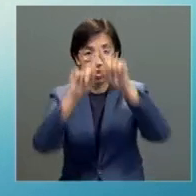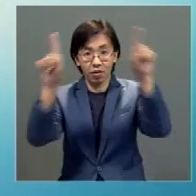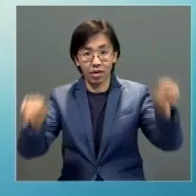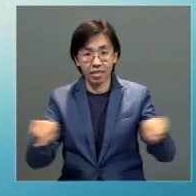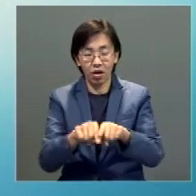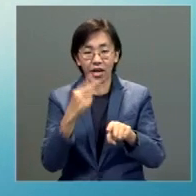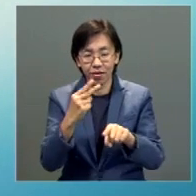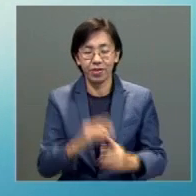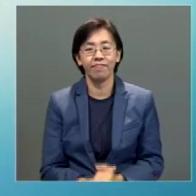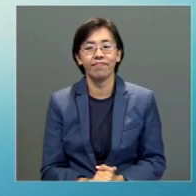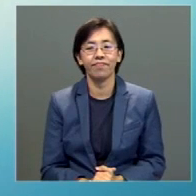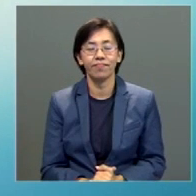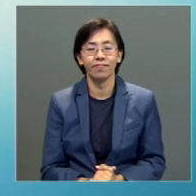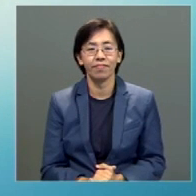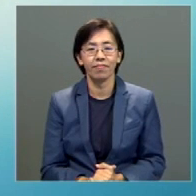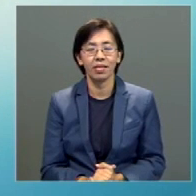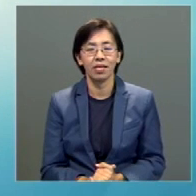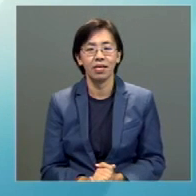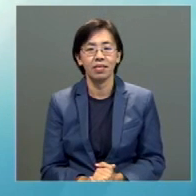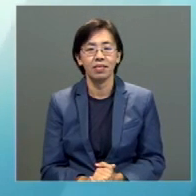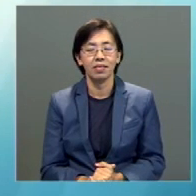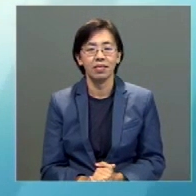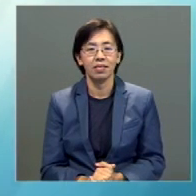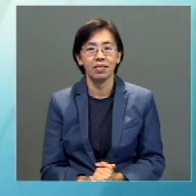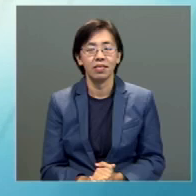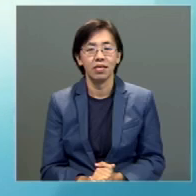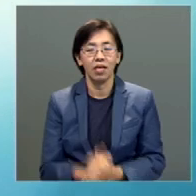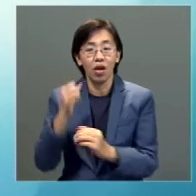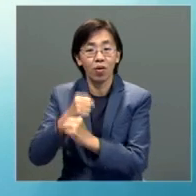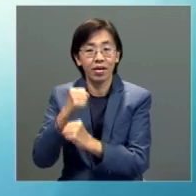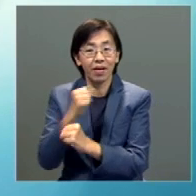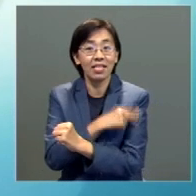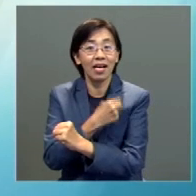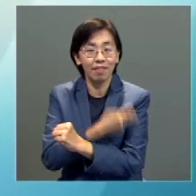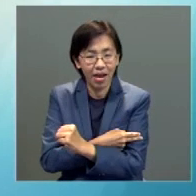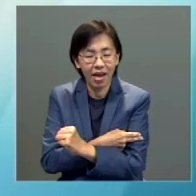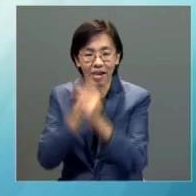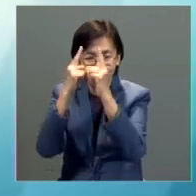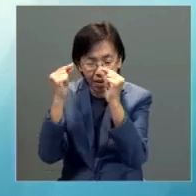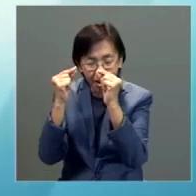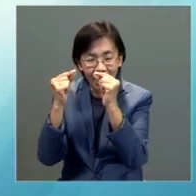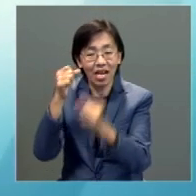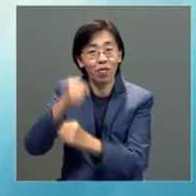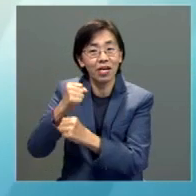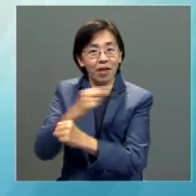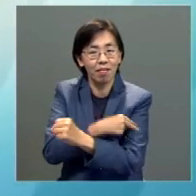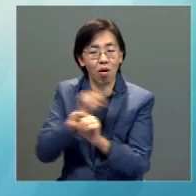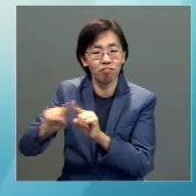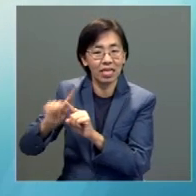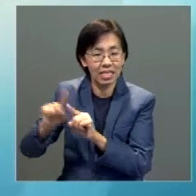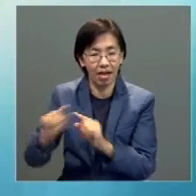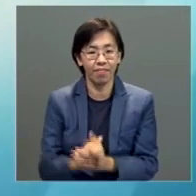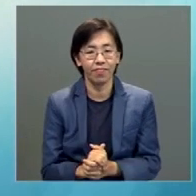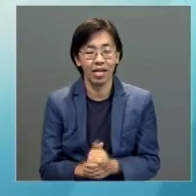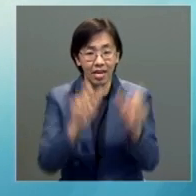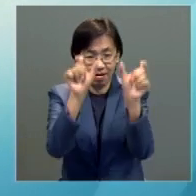ะครับก็พบว่าเอาซ้ายมือก่อนนะครับก็คือบุคลากรทางการแพทย์ทางสาธารณสุขเราแบ่งเป็น